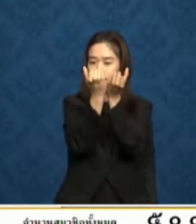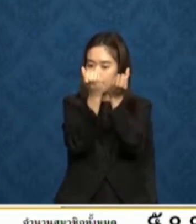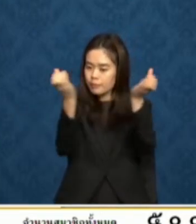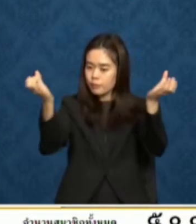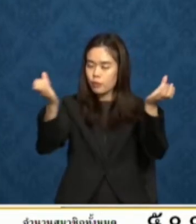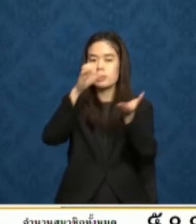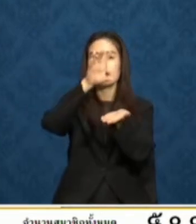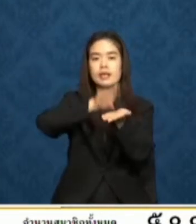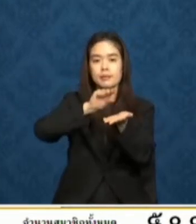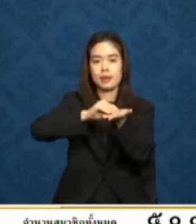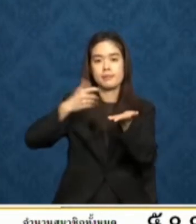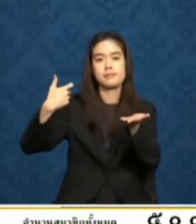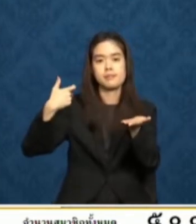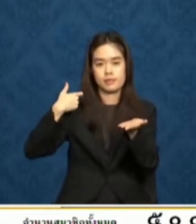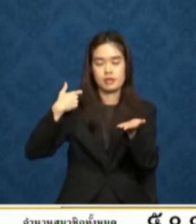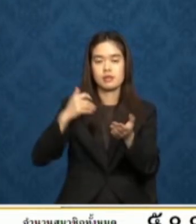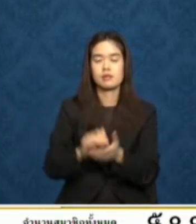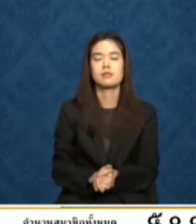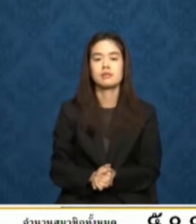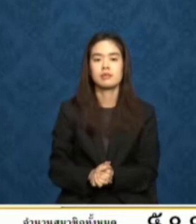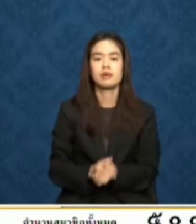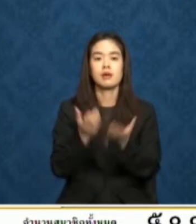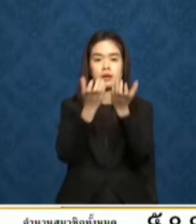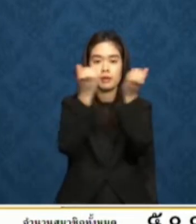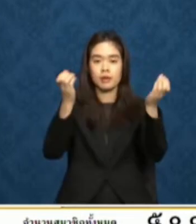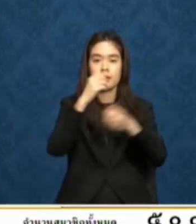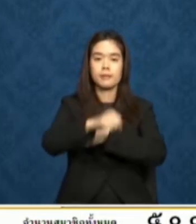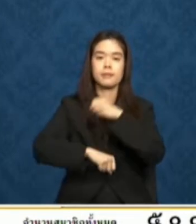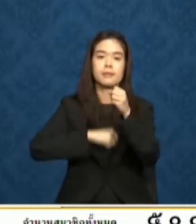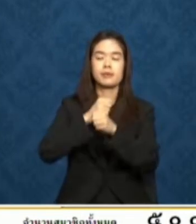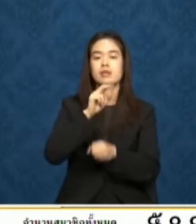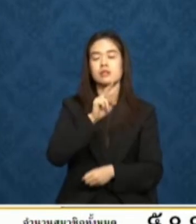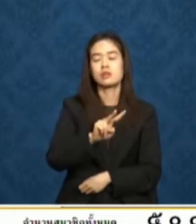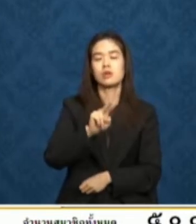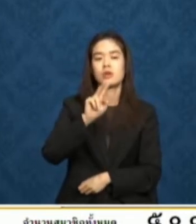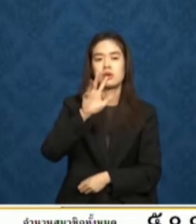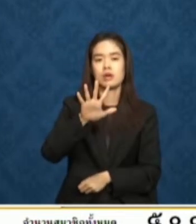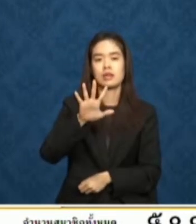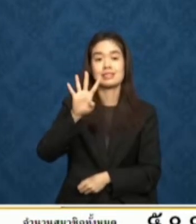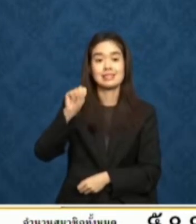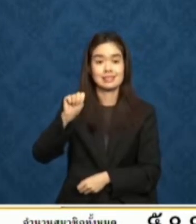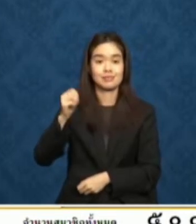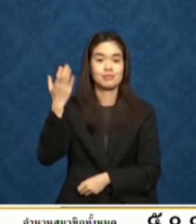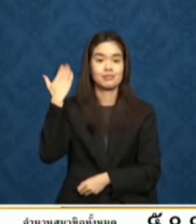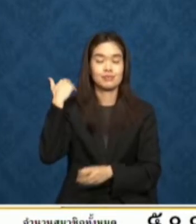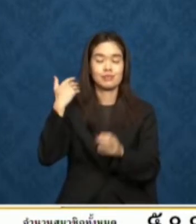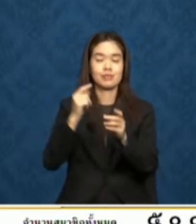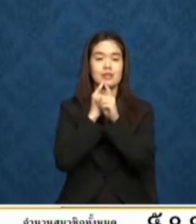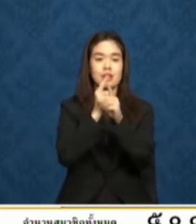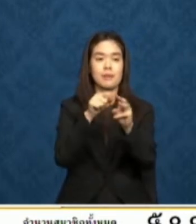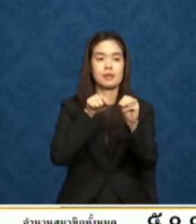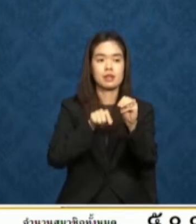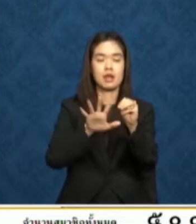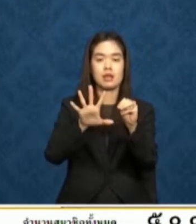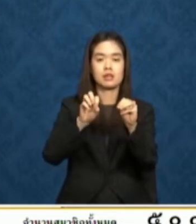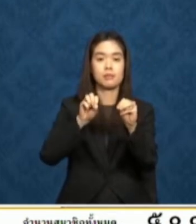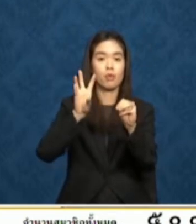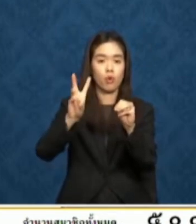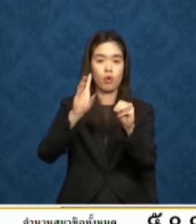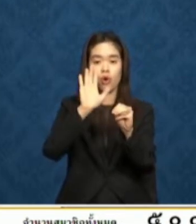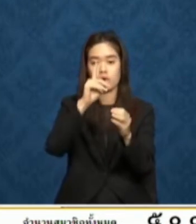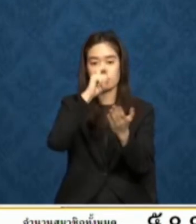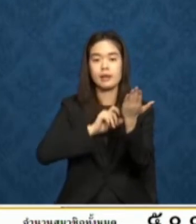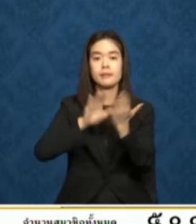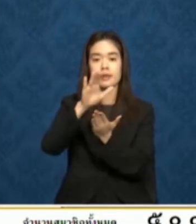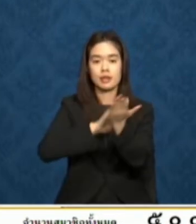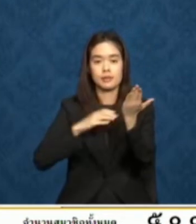ครับเดิมทีแล้วครับรัฐมนูนภ.2540 ของประเทศไทยครัตามมาตรา 56 ครั